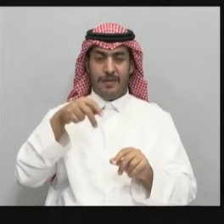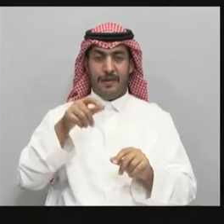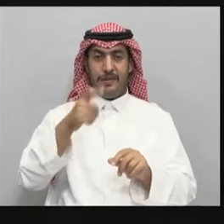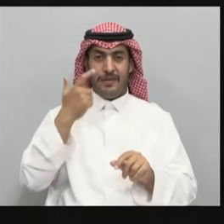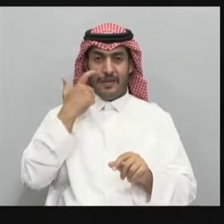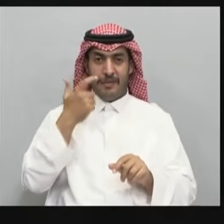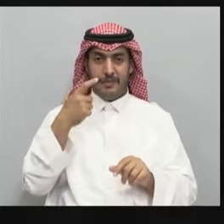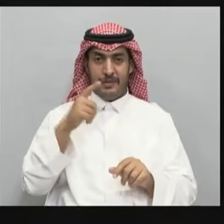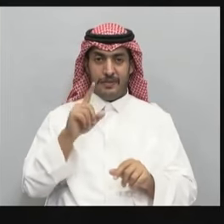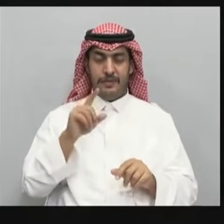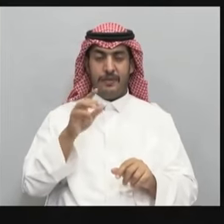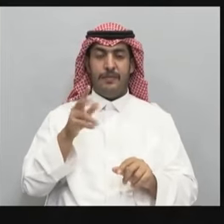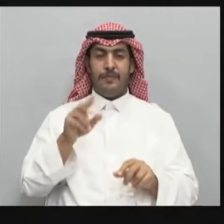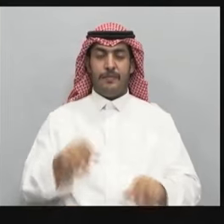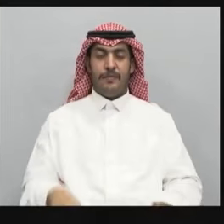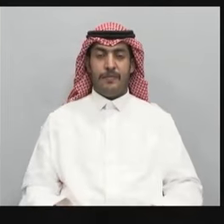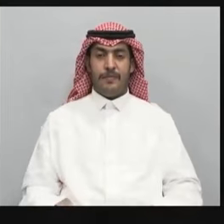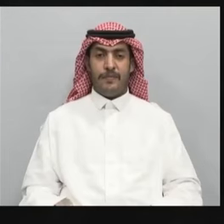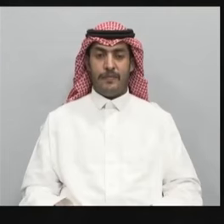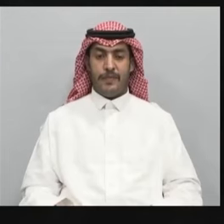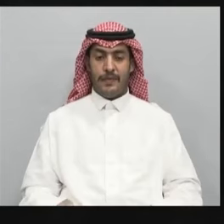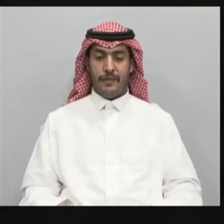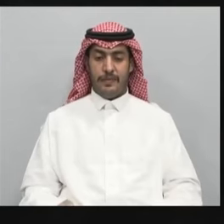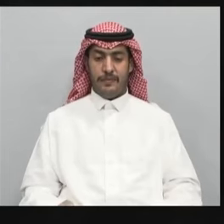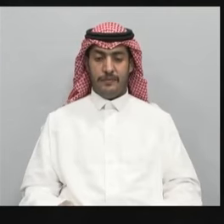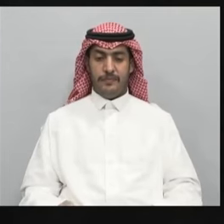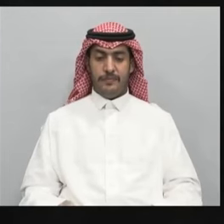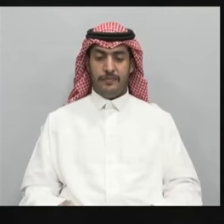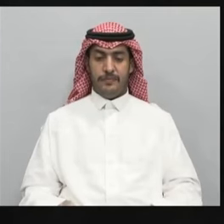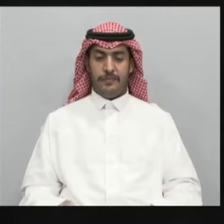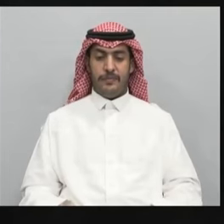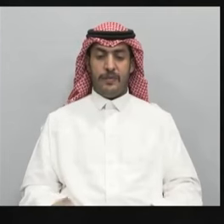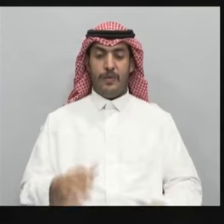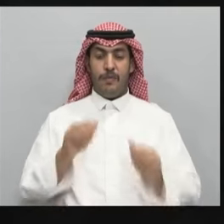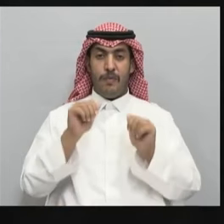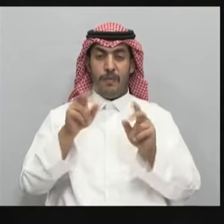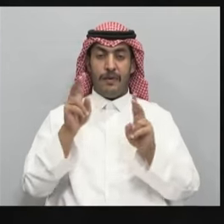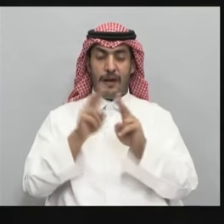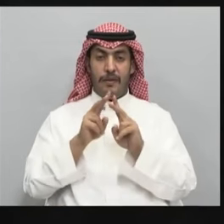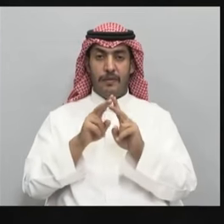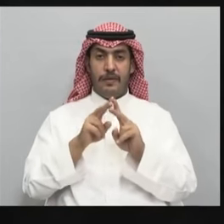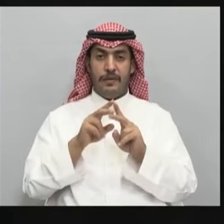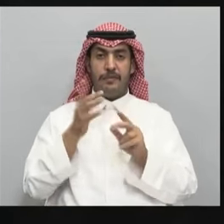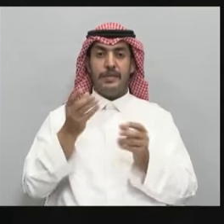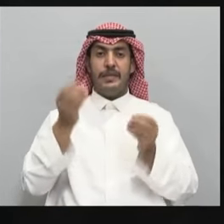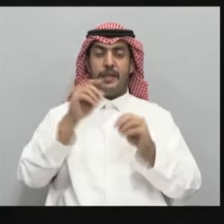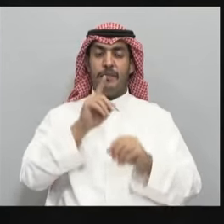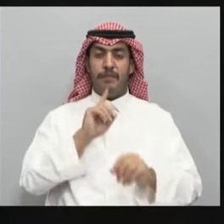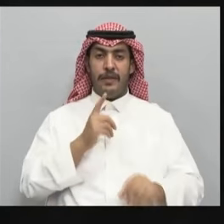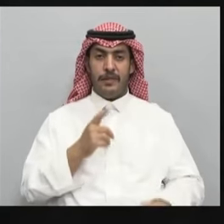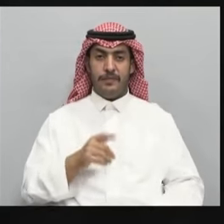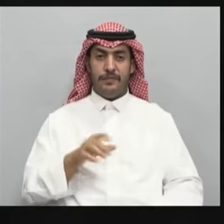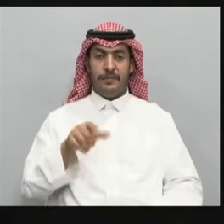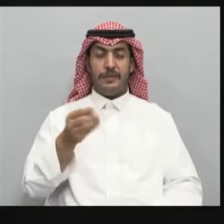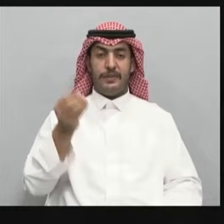لكم ركزوا في هذا السؤال لانه بنرجع له والان رجعنا له المقاومه الكهربائيه متى راح تزداد